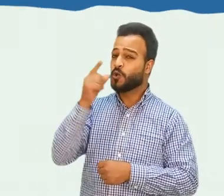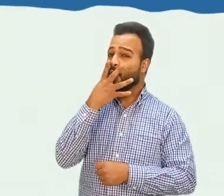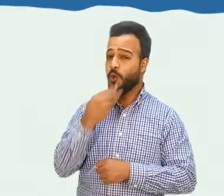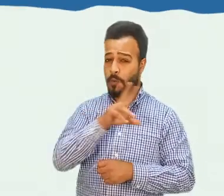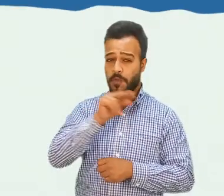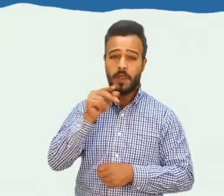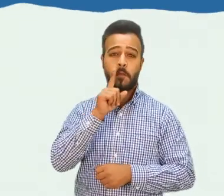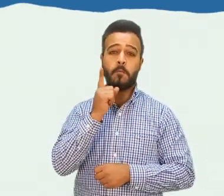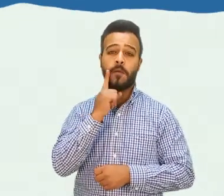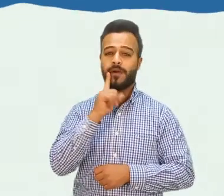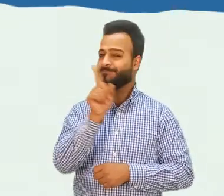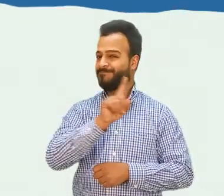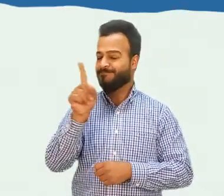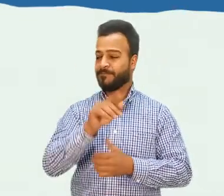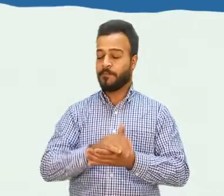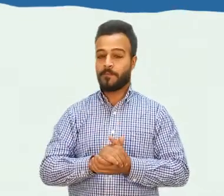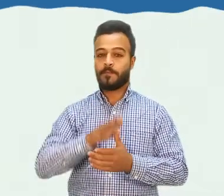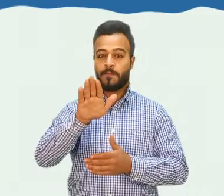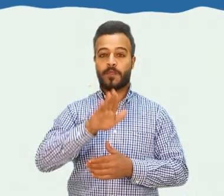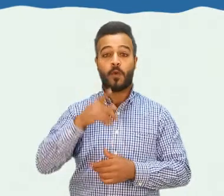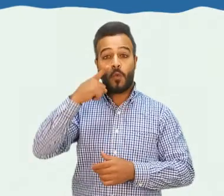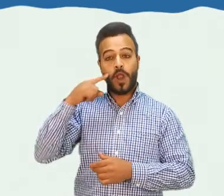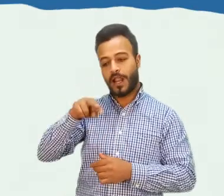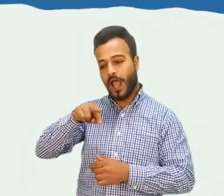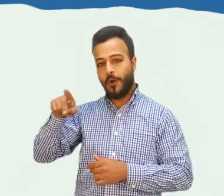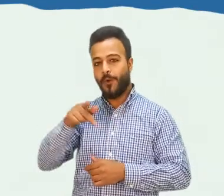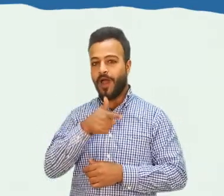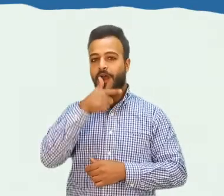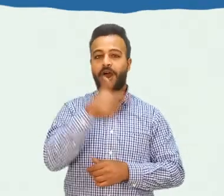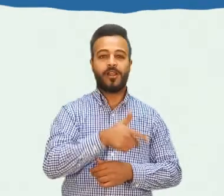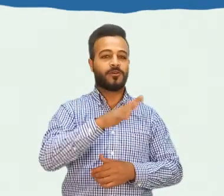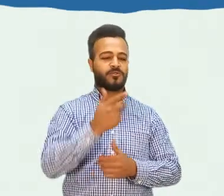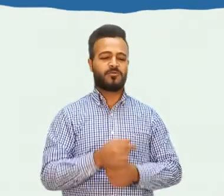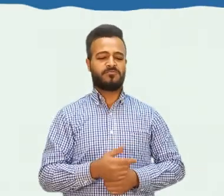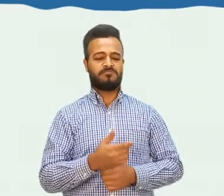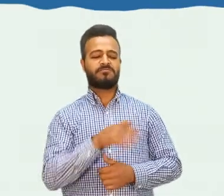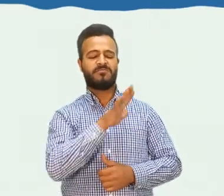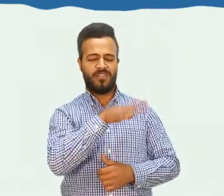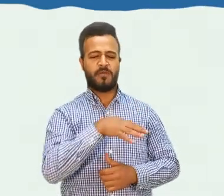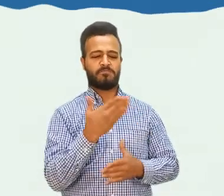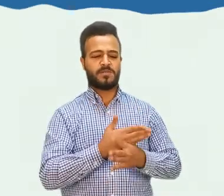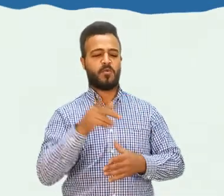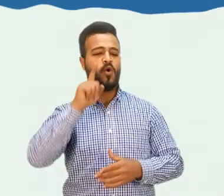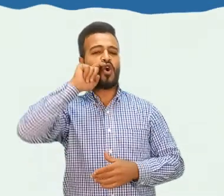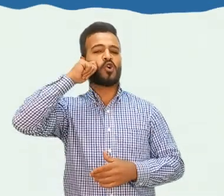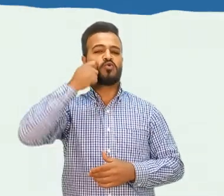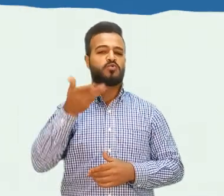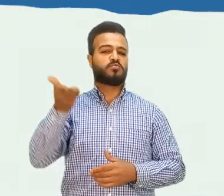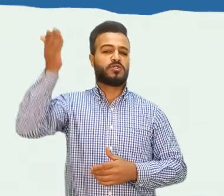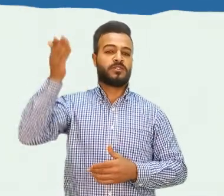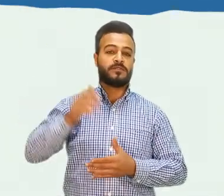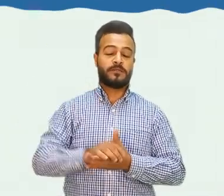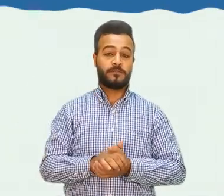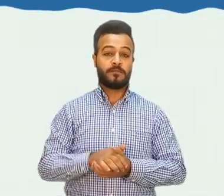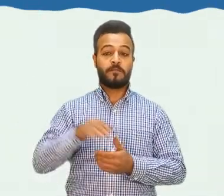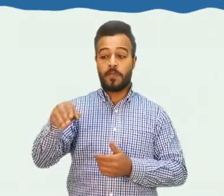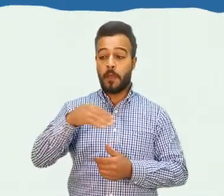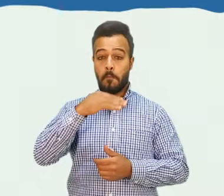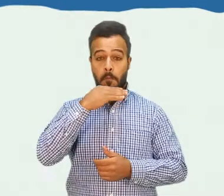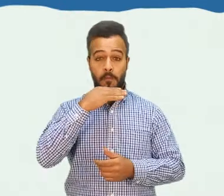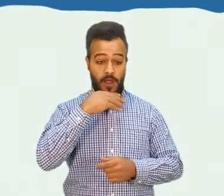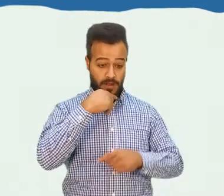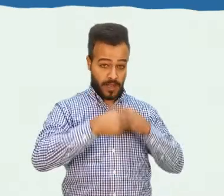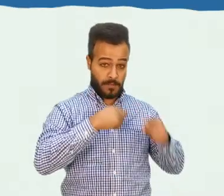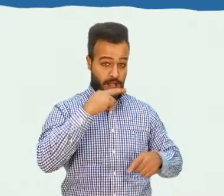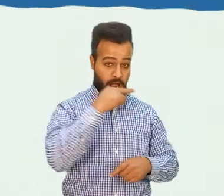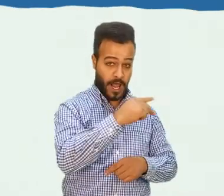ماما. تدخل سامر قائلا: طبعا، لأنه رجل. أكمل الأب